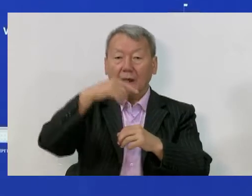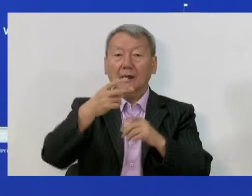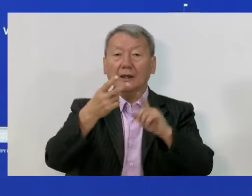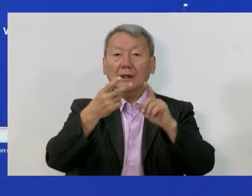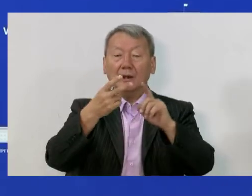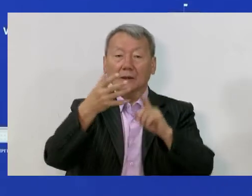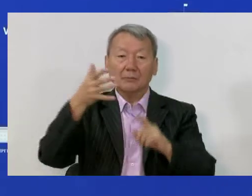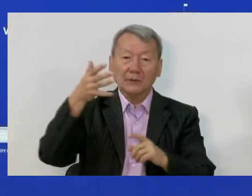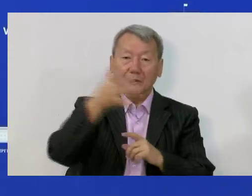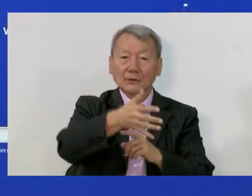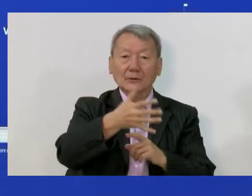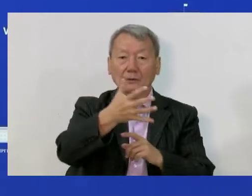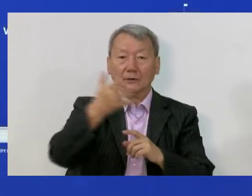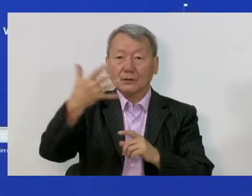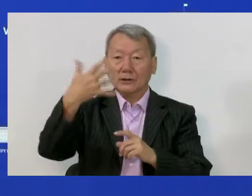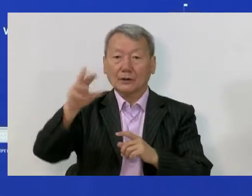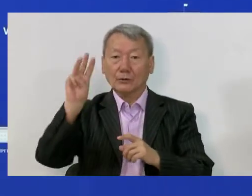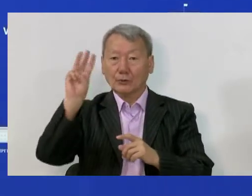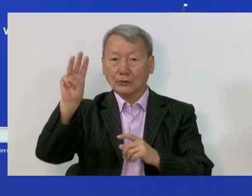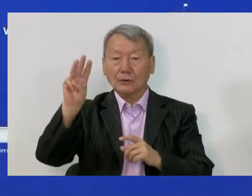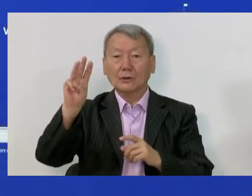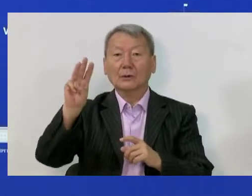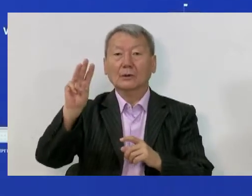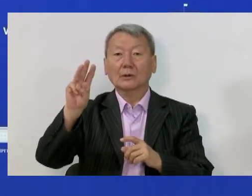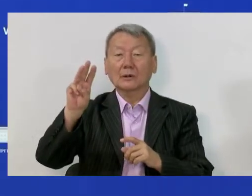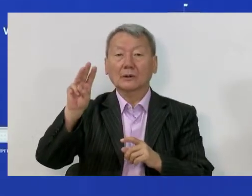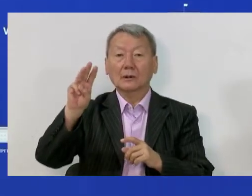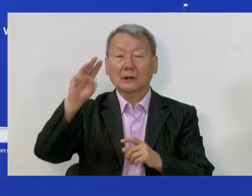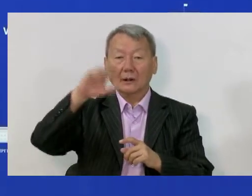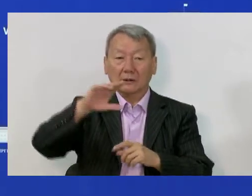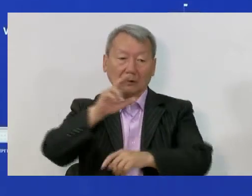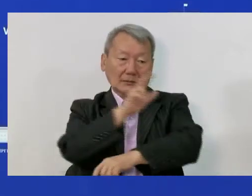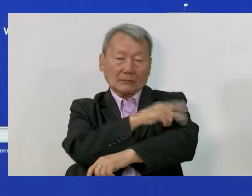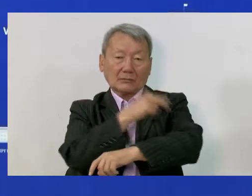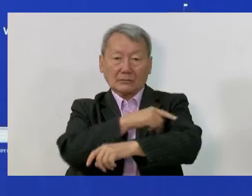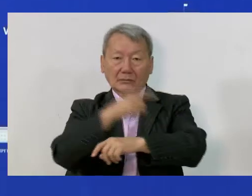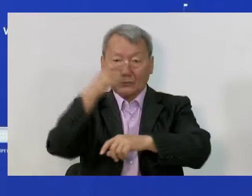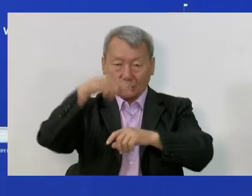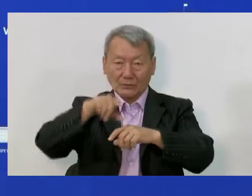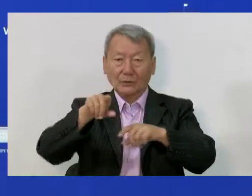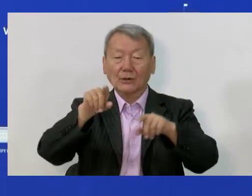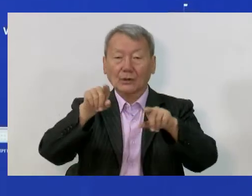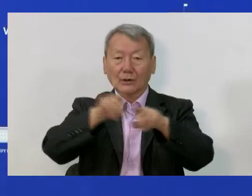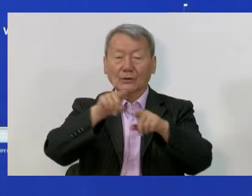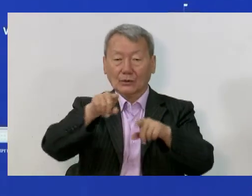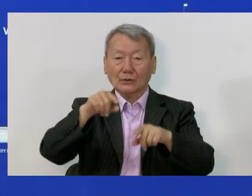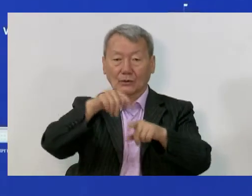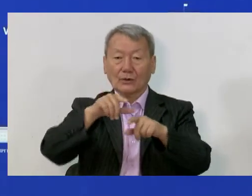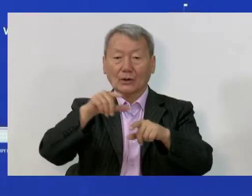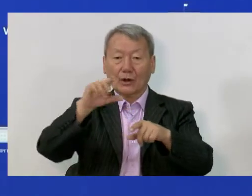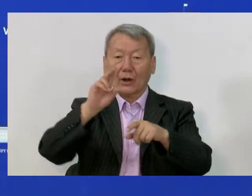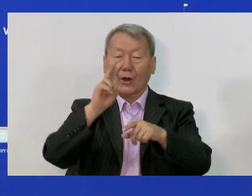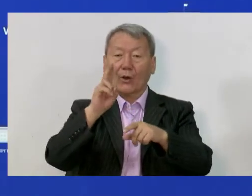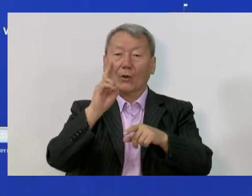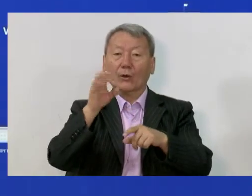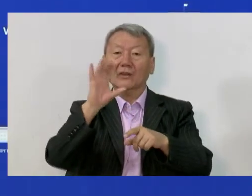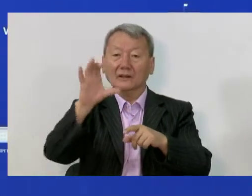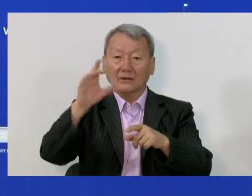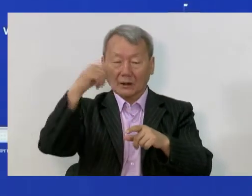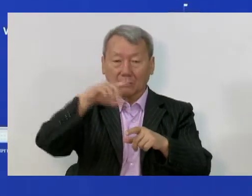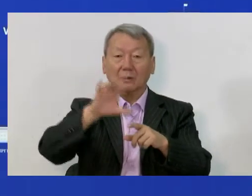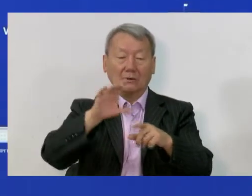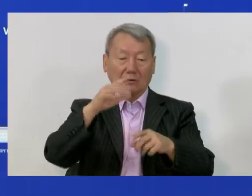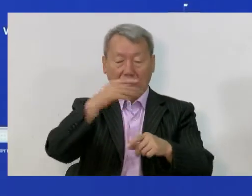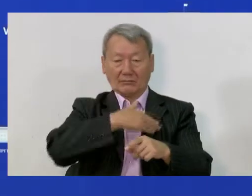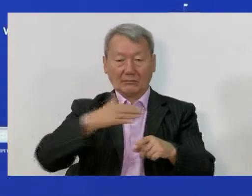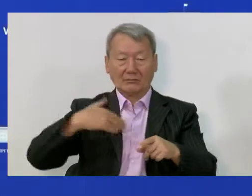5 553 үклиникалық эпидемиологиялық жақтан тастықталған COVID-19 дияғынызымен